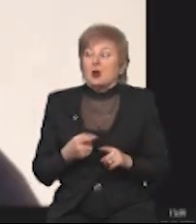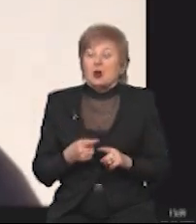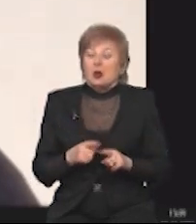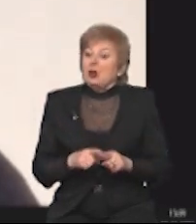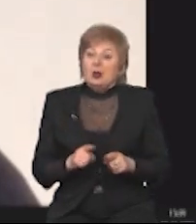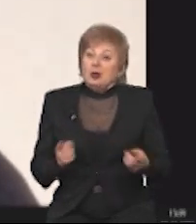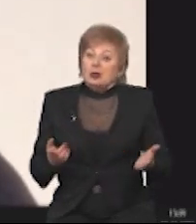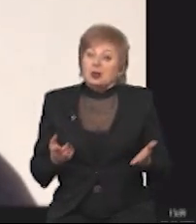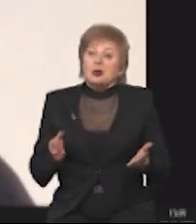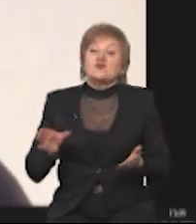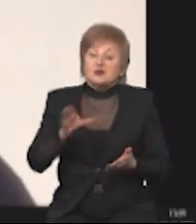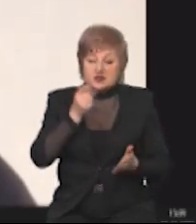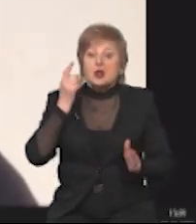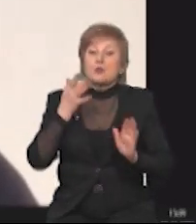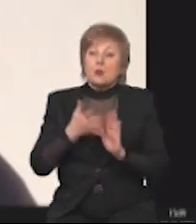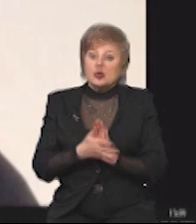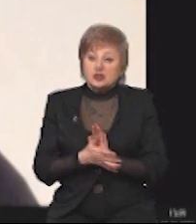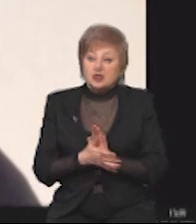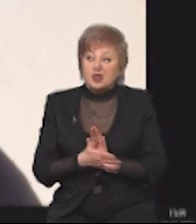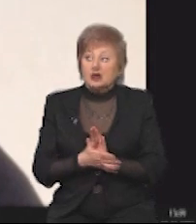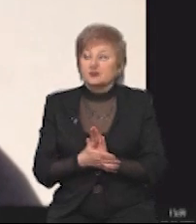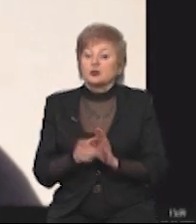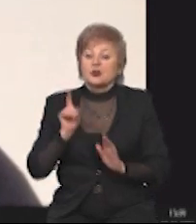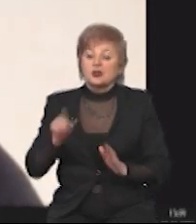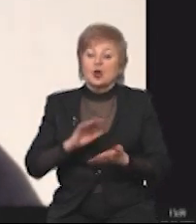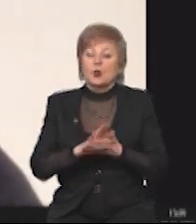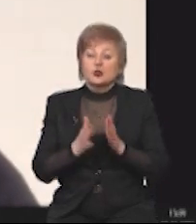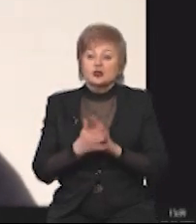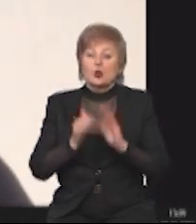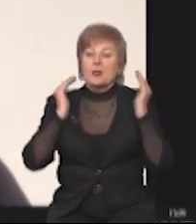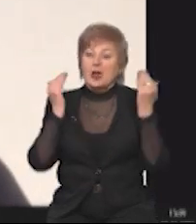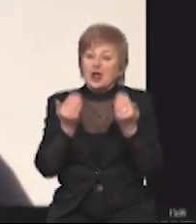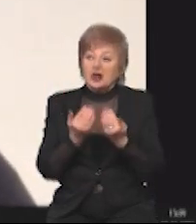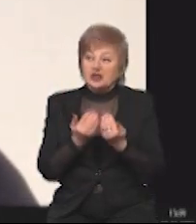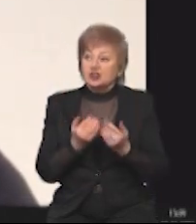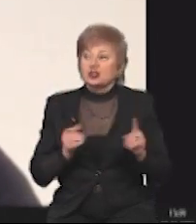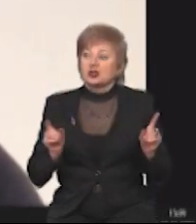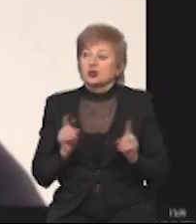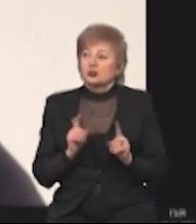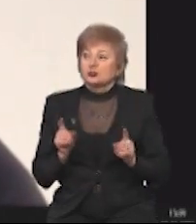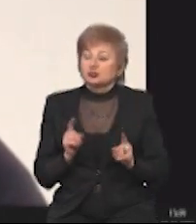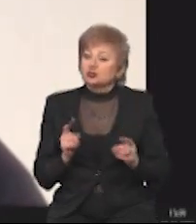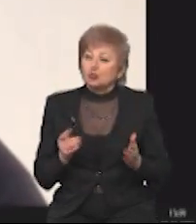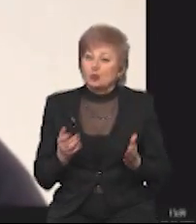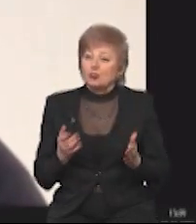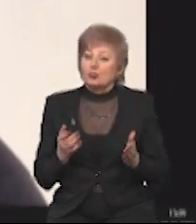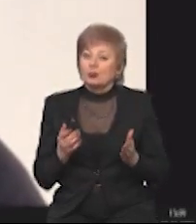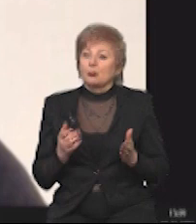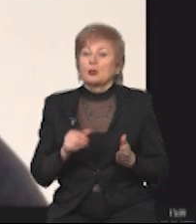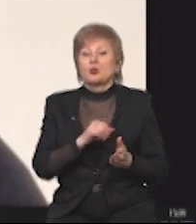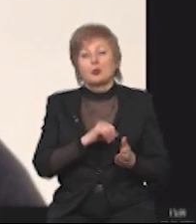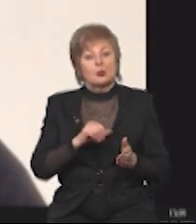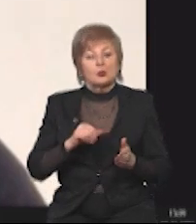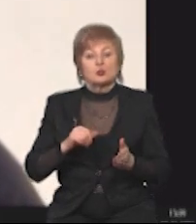что всем понятно, при тех условиях карантинных норм, которые сейчас требуют, сама по